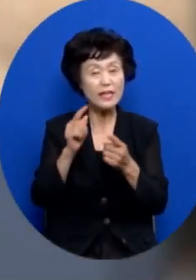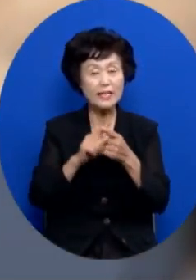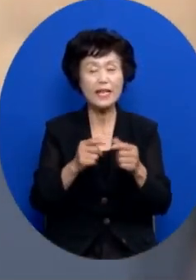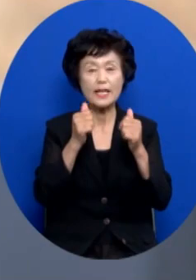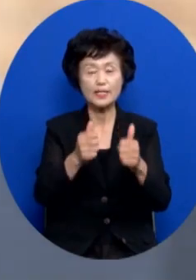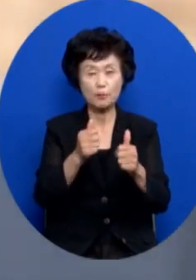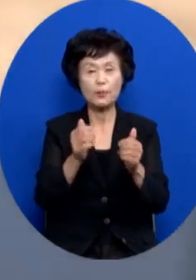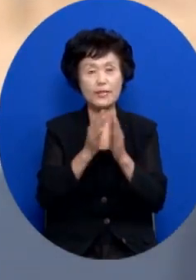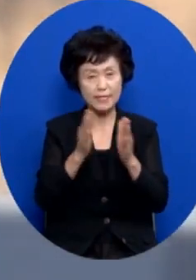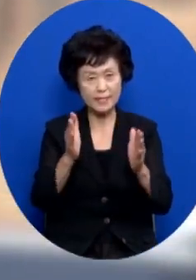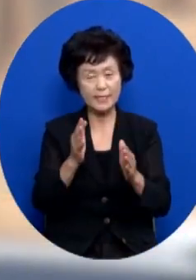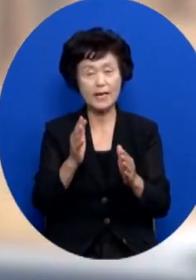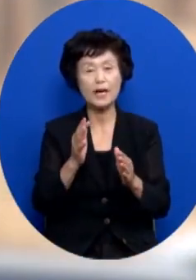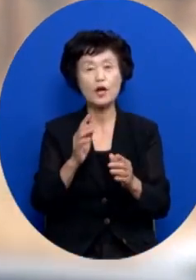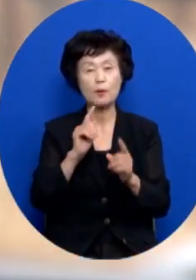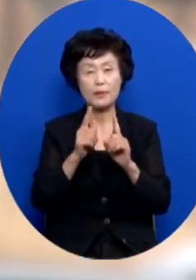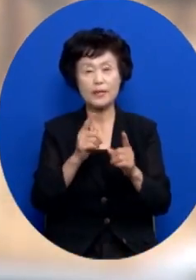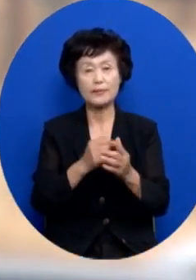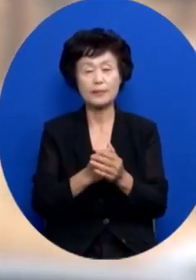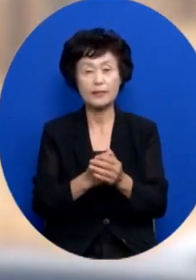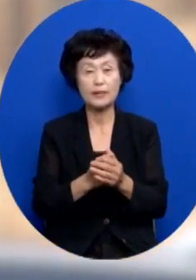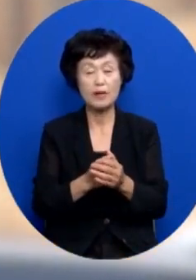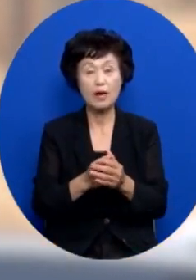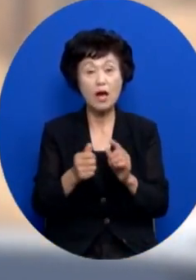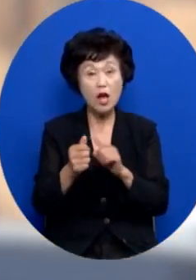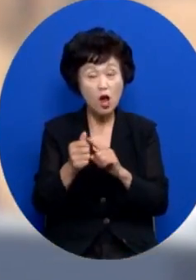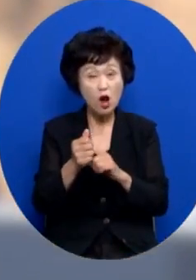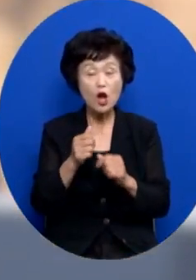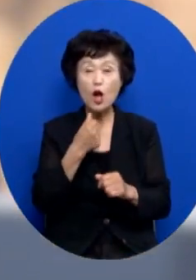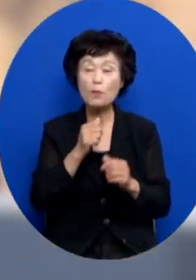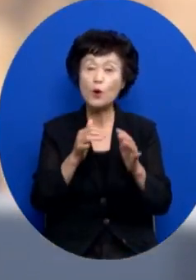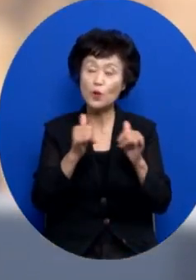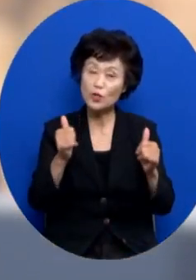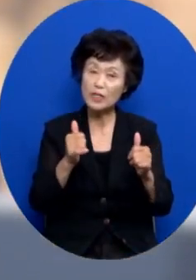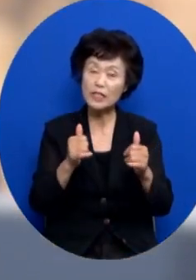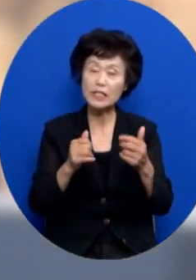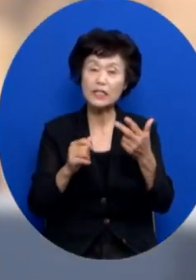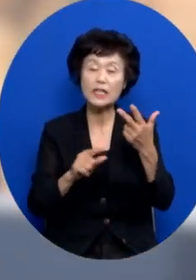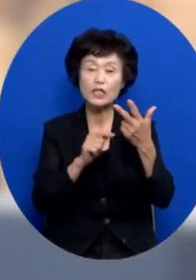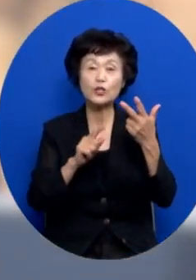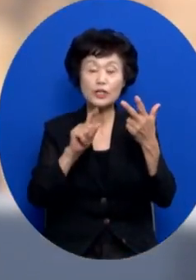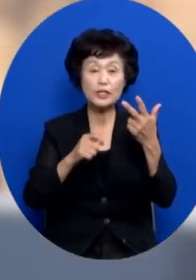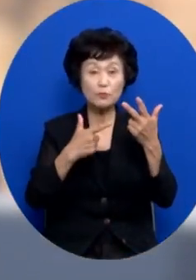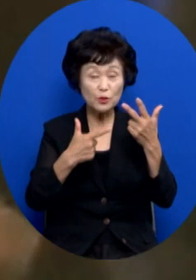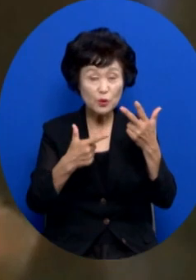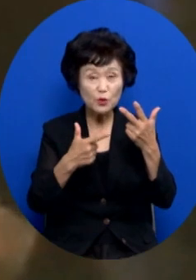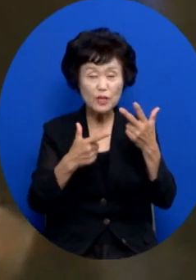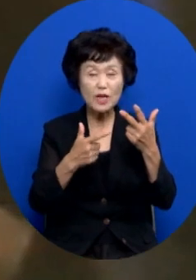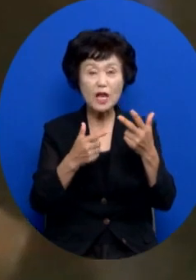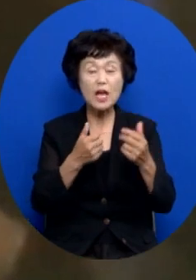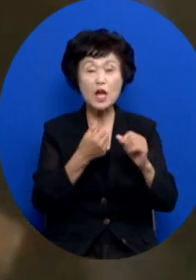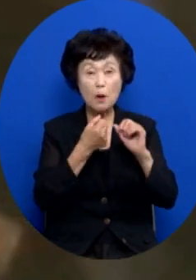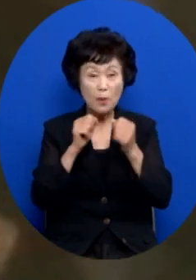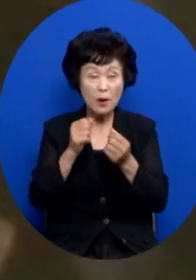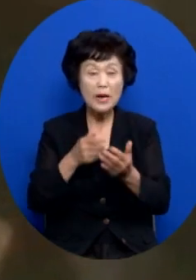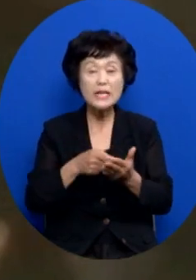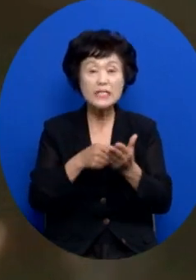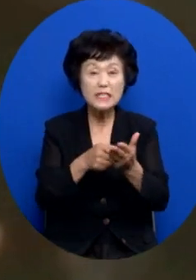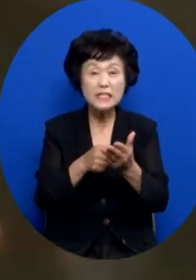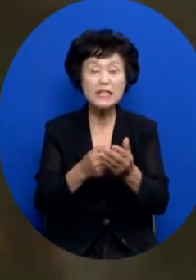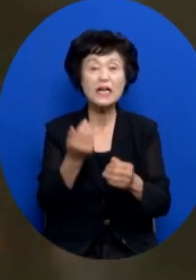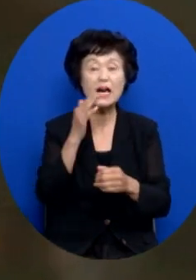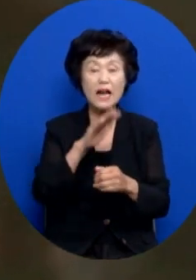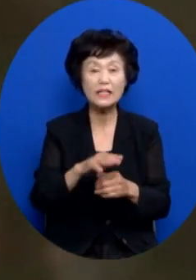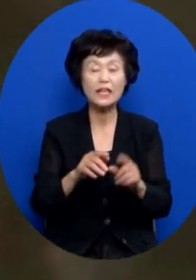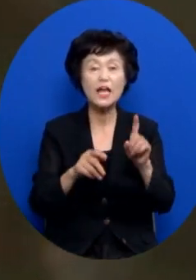전했습니다 앞서 정명석 측 변호성이 변호인은 지난 16일 법관 기피신청을 진행하면서 18일 예정이던